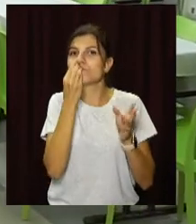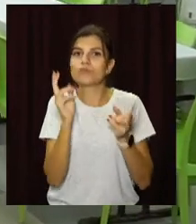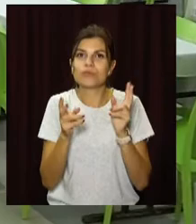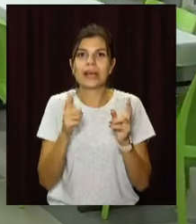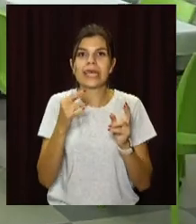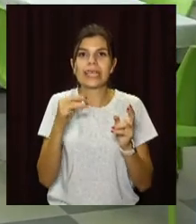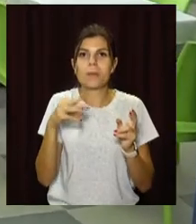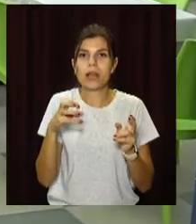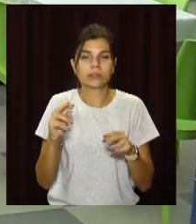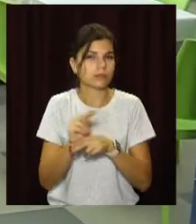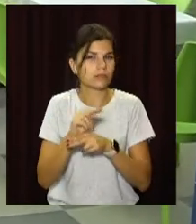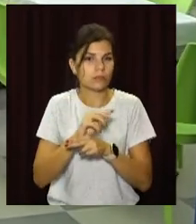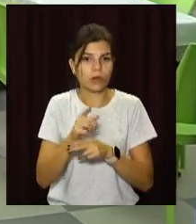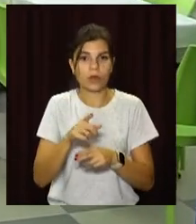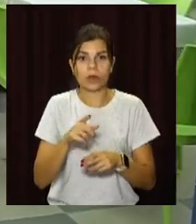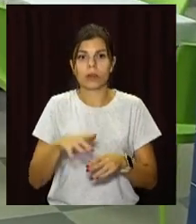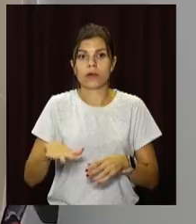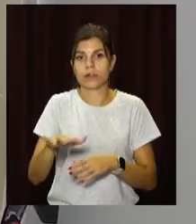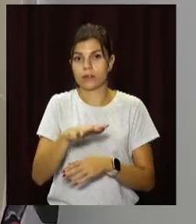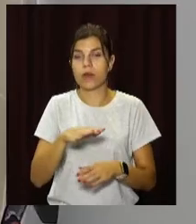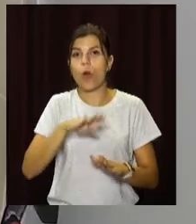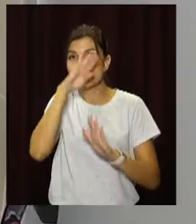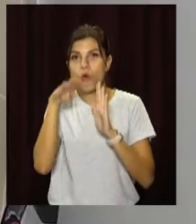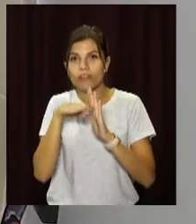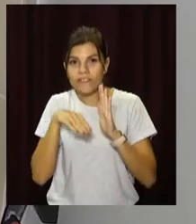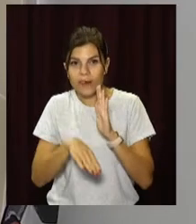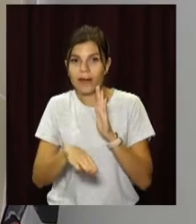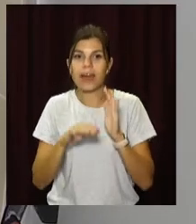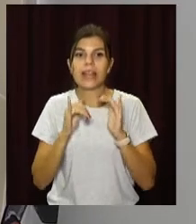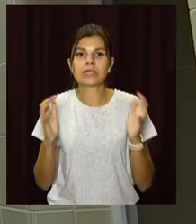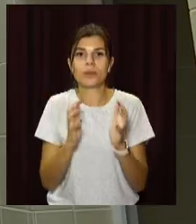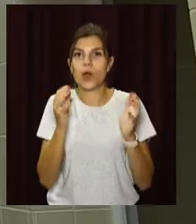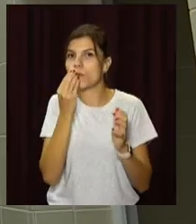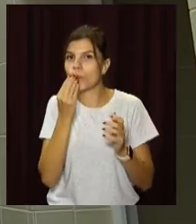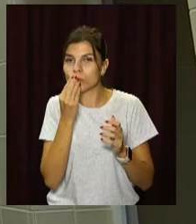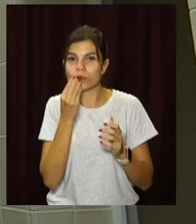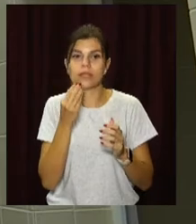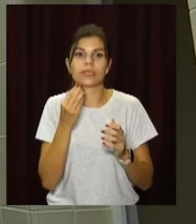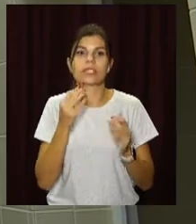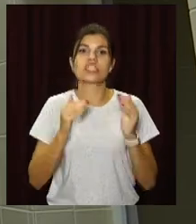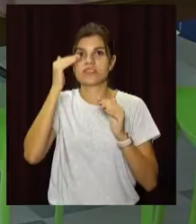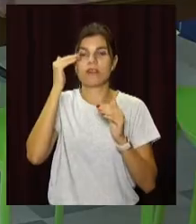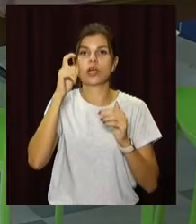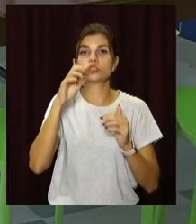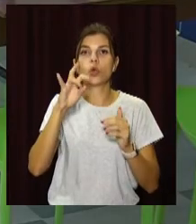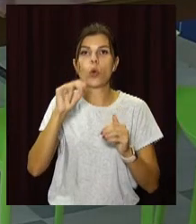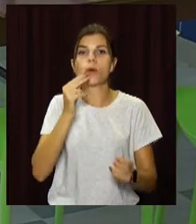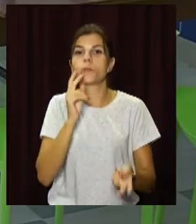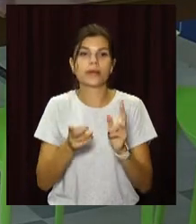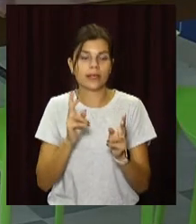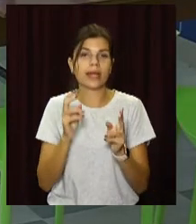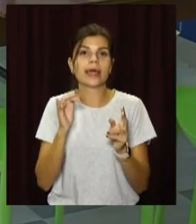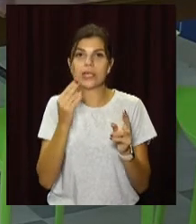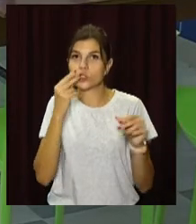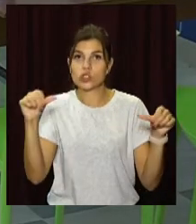гімназії. Його зробили дворівневим. Підвал обладнали під комори для зберігання продуктів, зверху – зона приготування їжі та